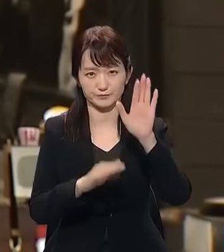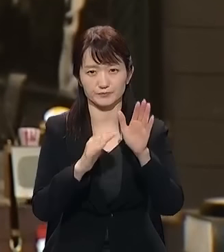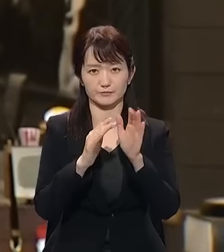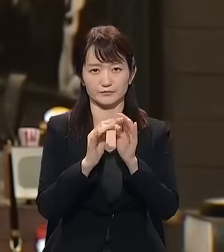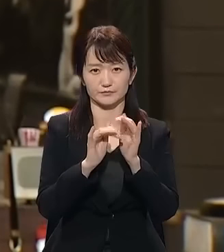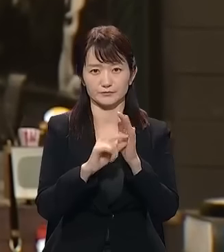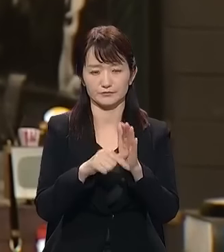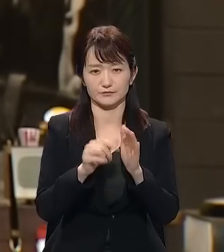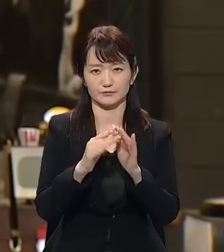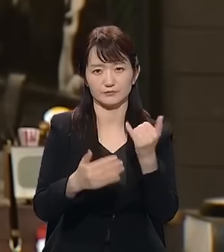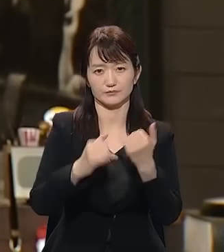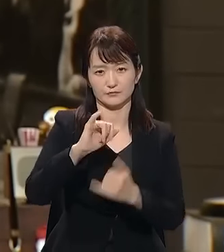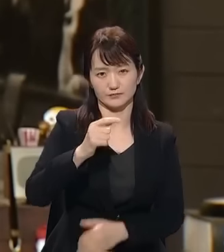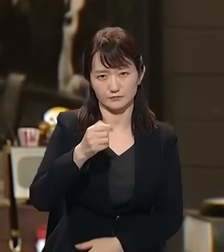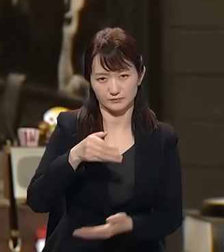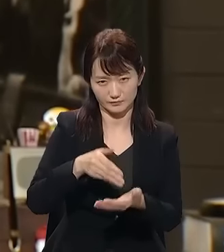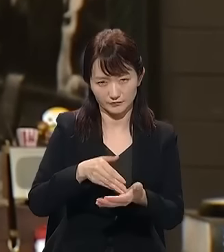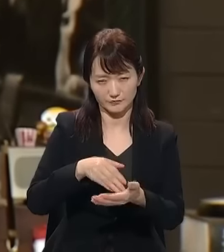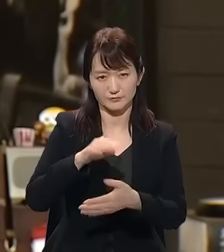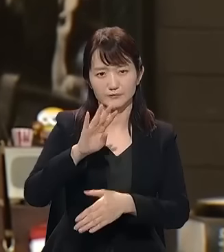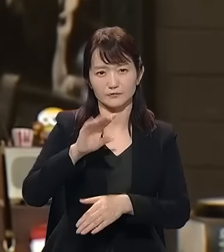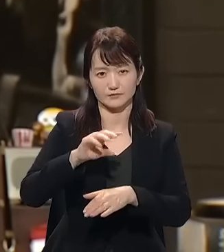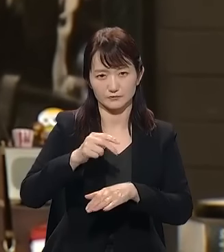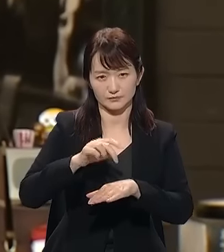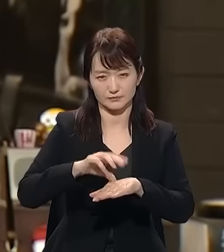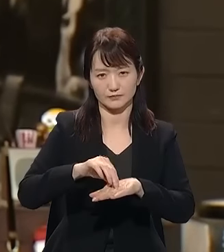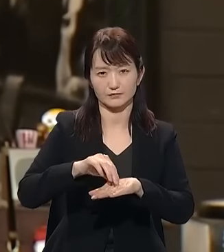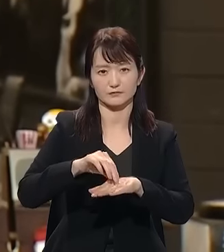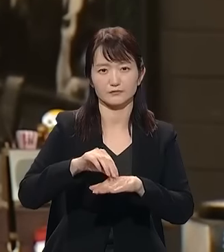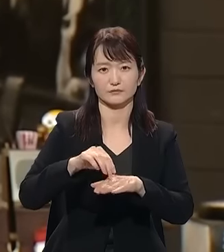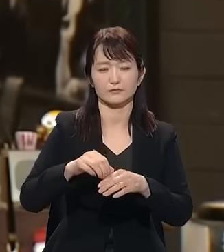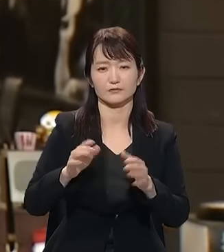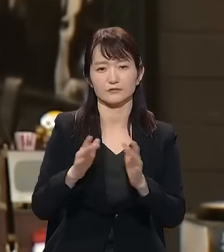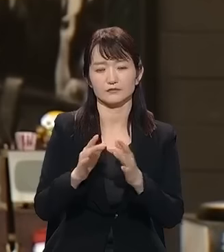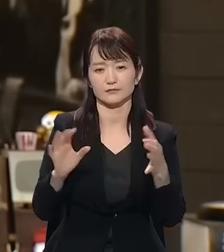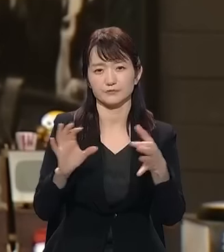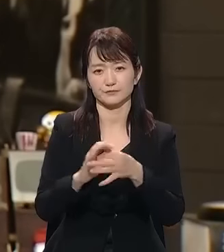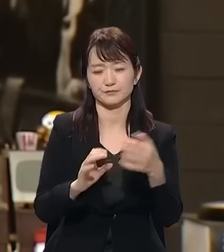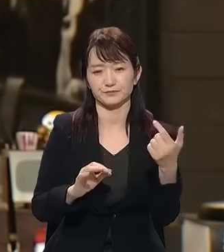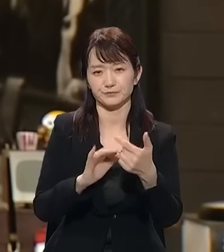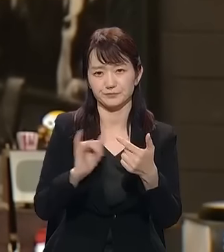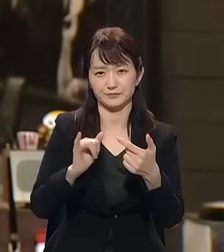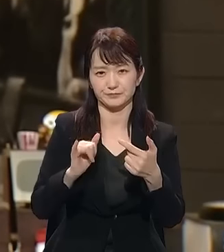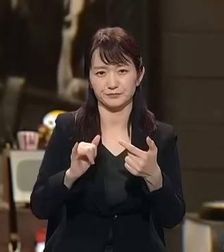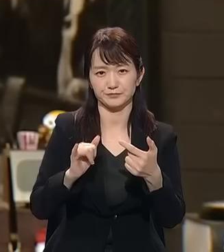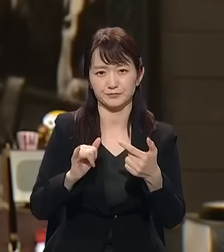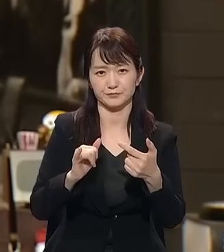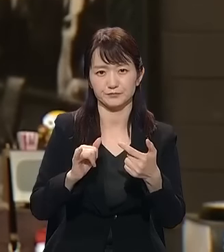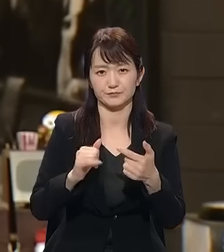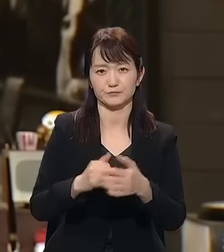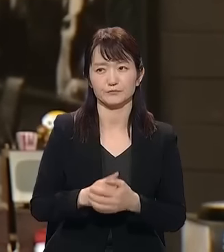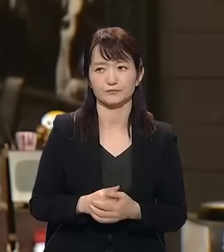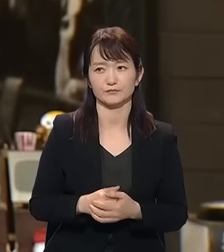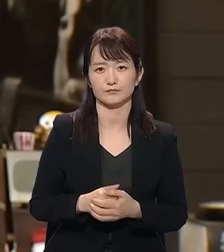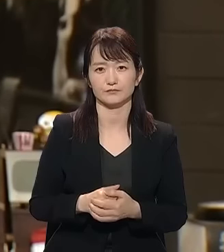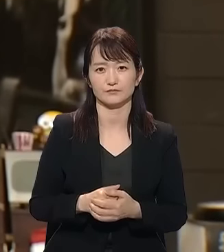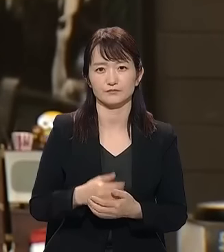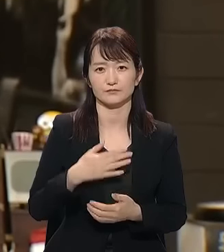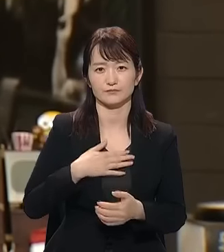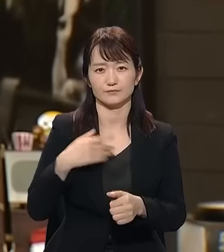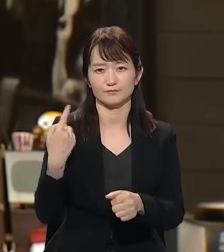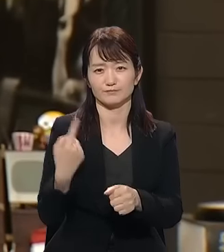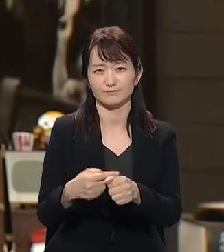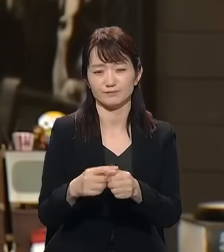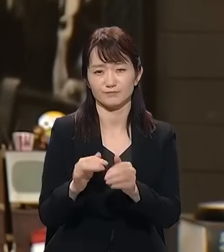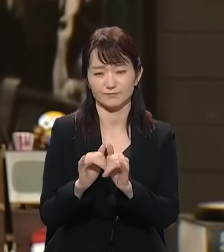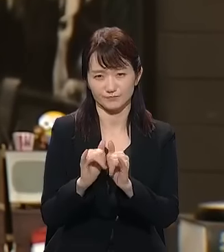유튜브 JTB 뉴스 채널과 건 반장 독립 채널에서 동시에 6천여 분의 가족 여러분들 그리고 저 저를 막 많이 욕하고 계신